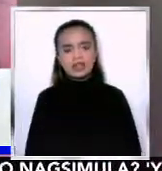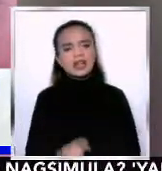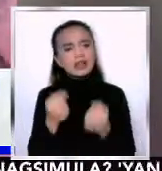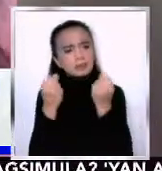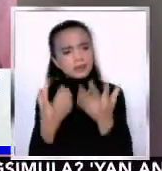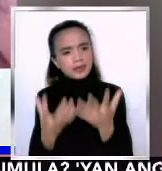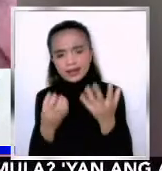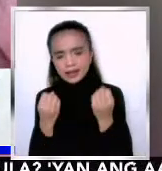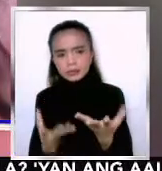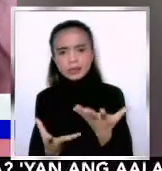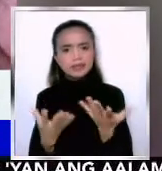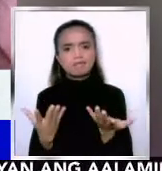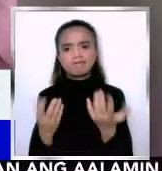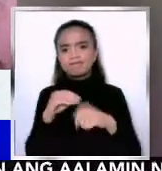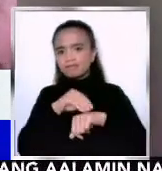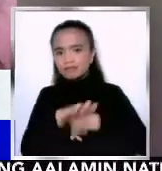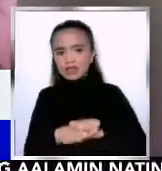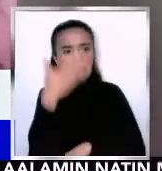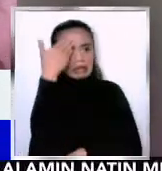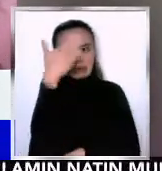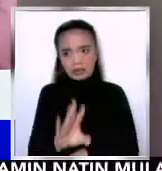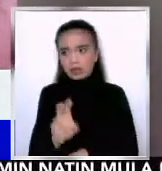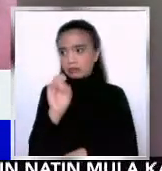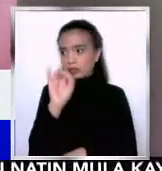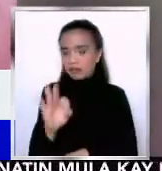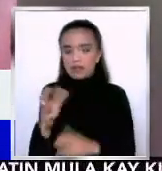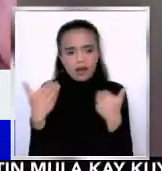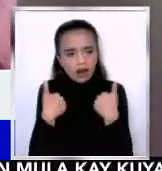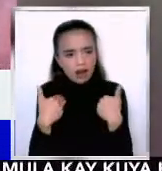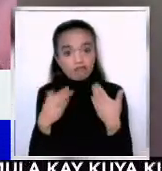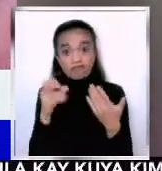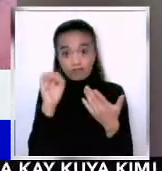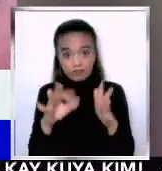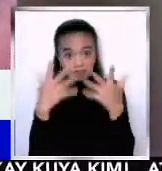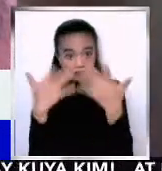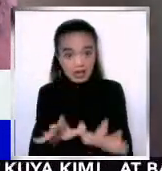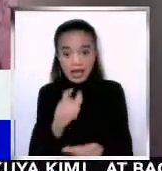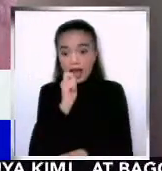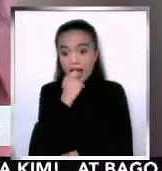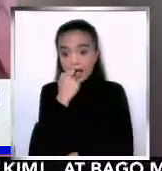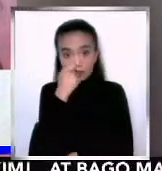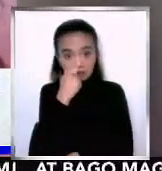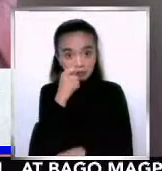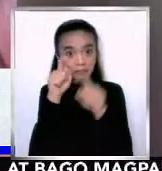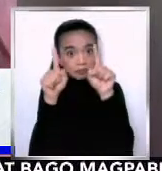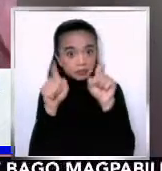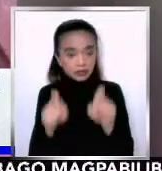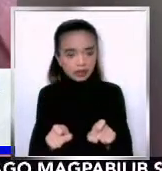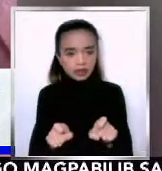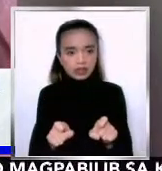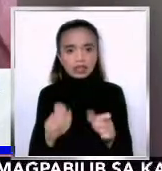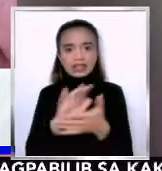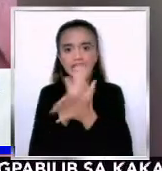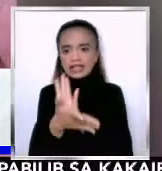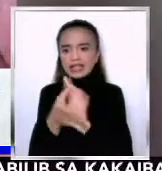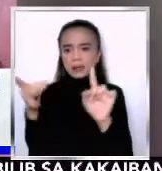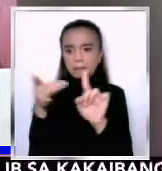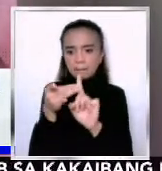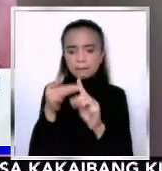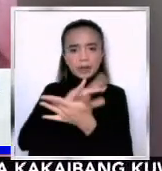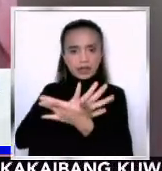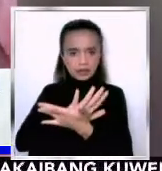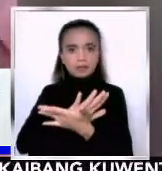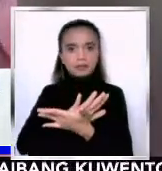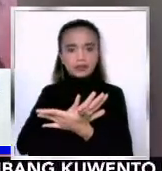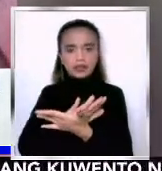nila alam kung meron na sila, tapos pag swinab sila ay nagpa-positive. Ang kabutihan po na alam nila